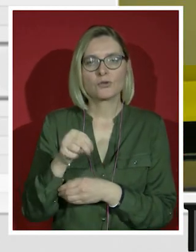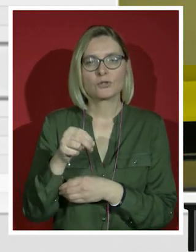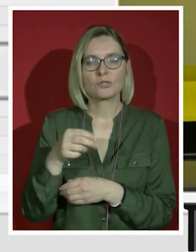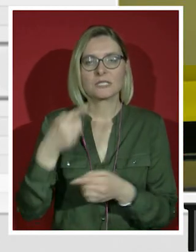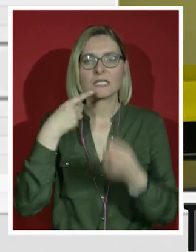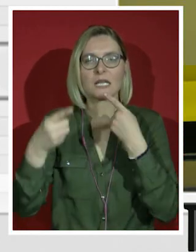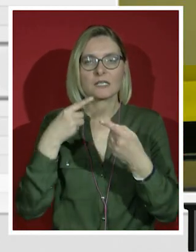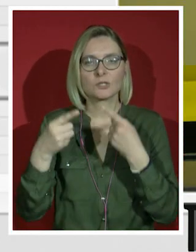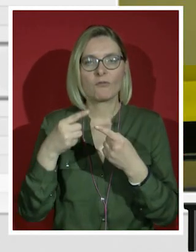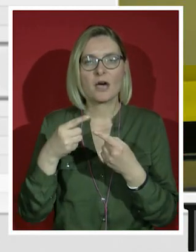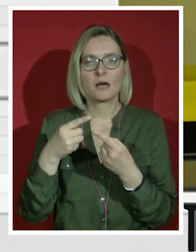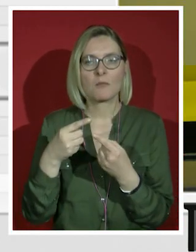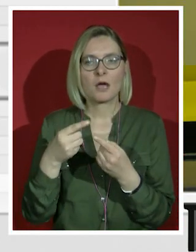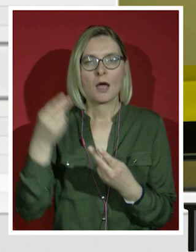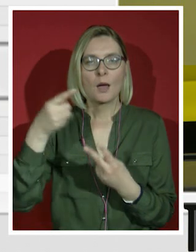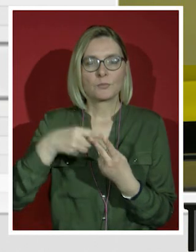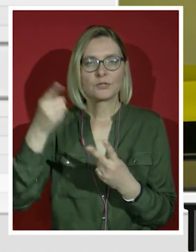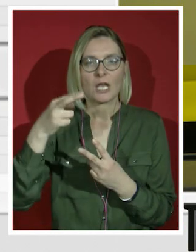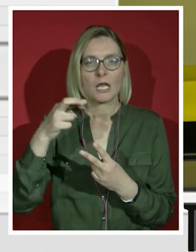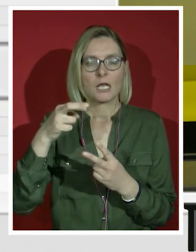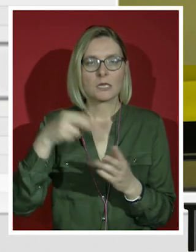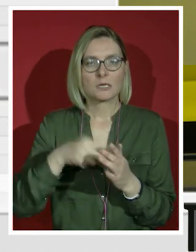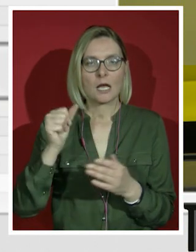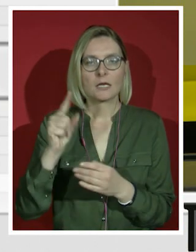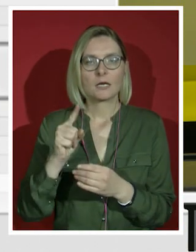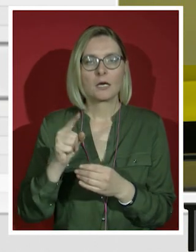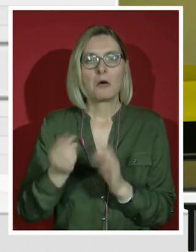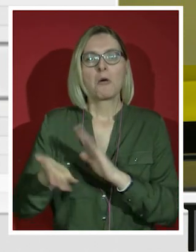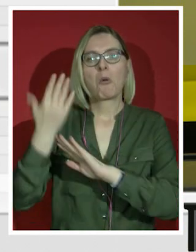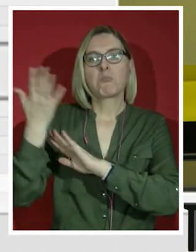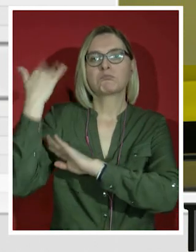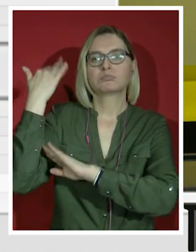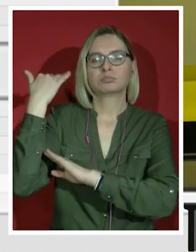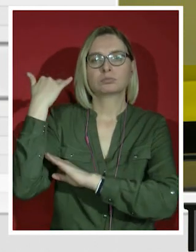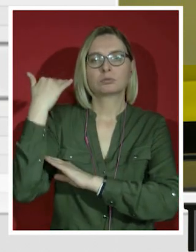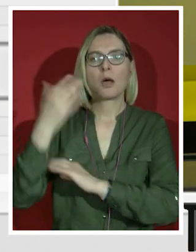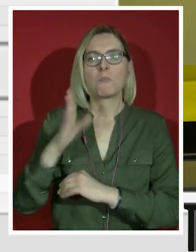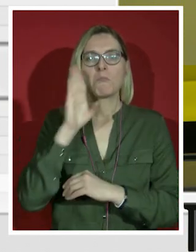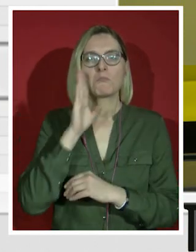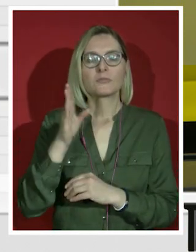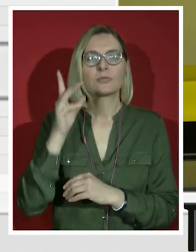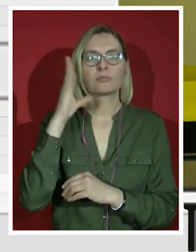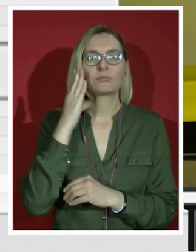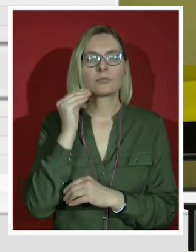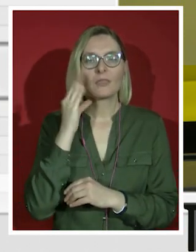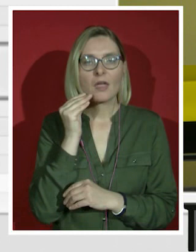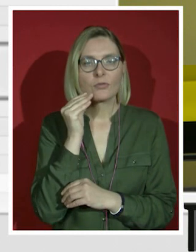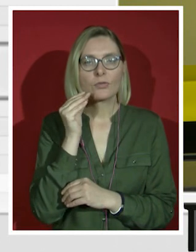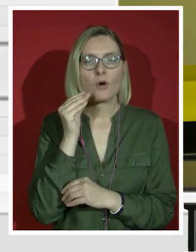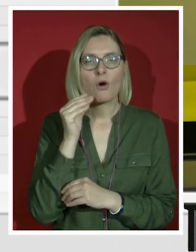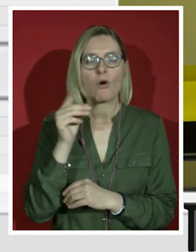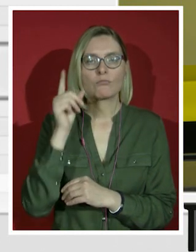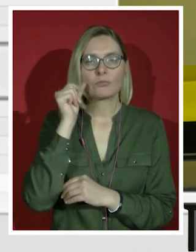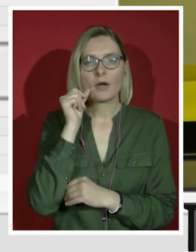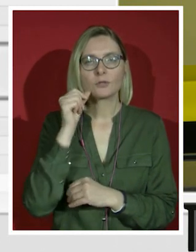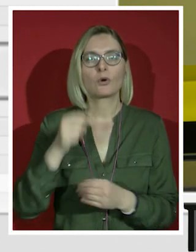со пчелар кој е, неговите предци, неколку генерации се пчелари. Неговиот дедо во